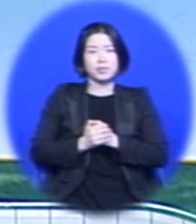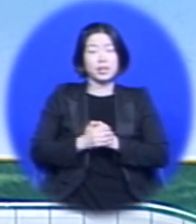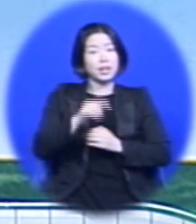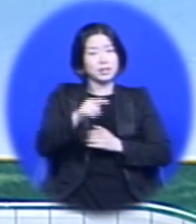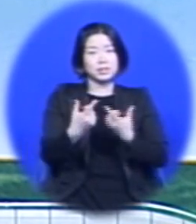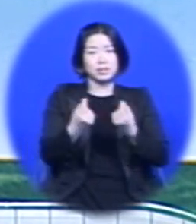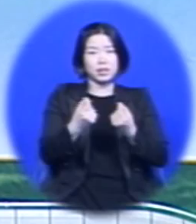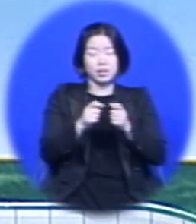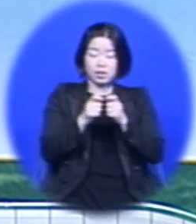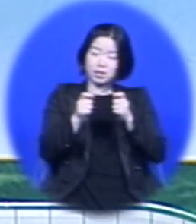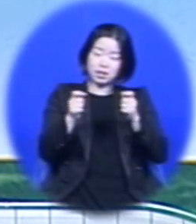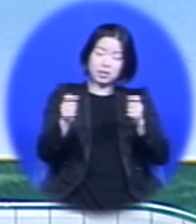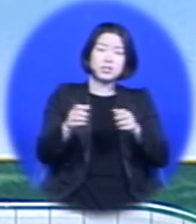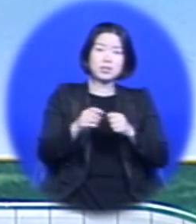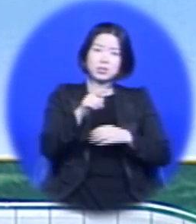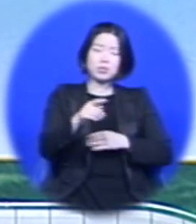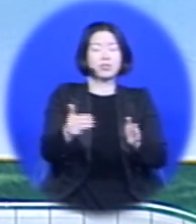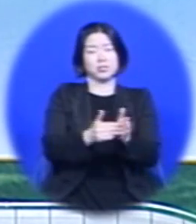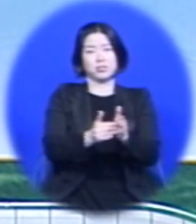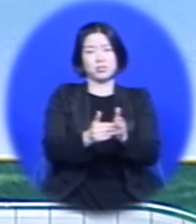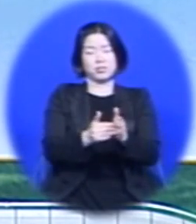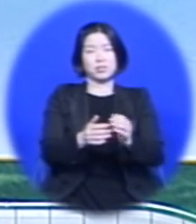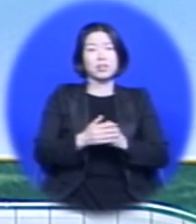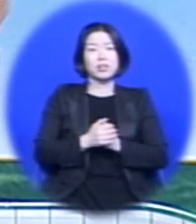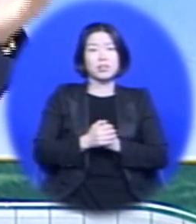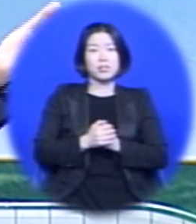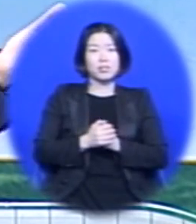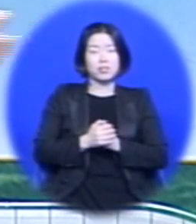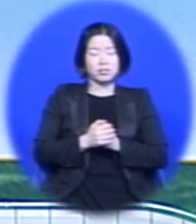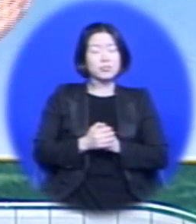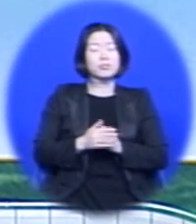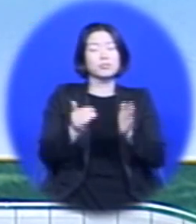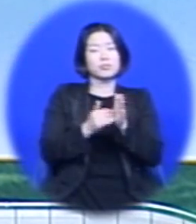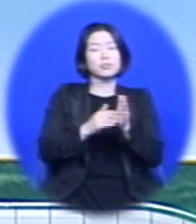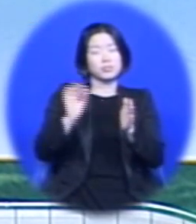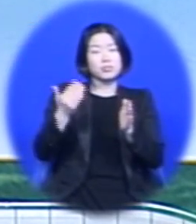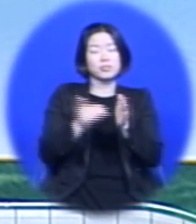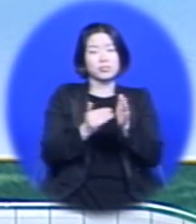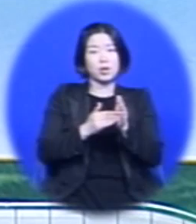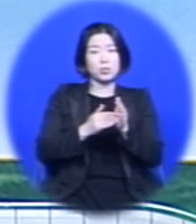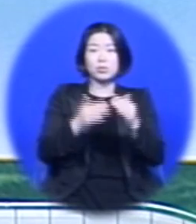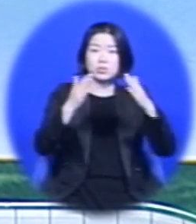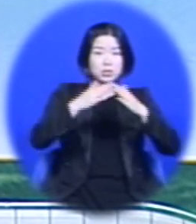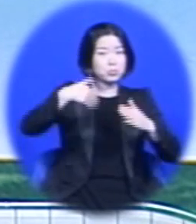그렇게 한참을 그러고 그걸로 끝났어요. 이제 됐다고 그러고는 돌아갔습니다.